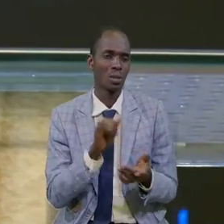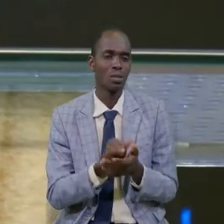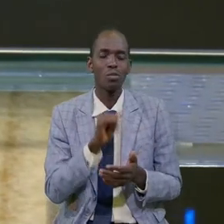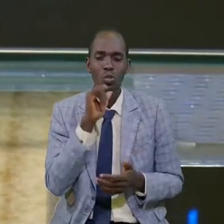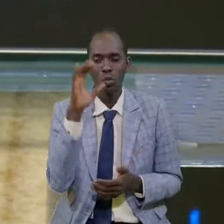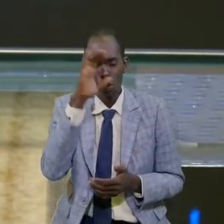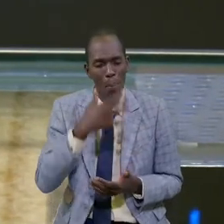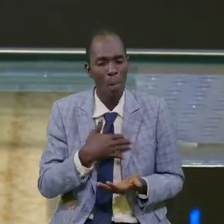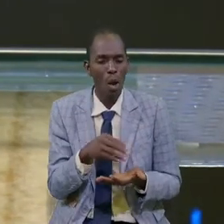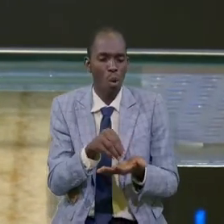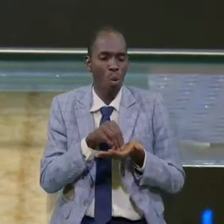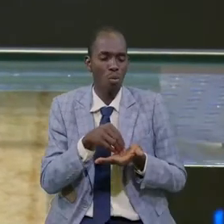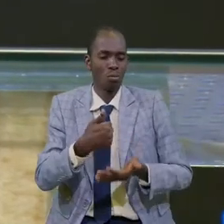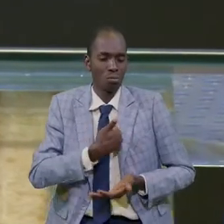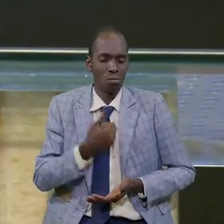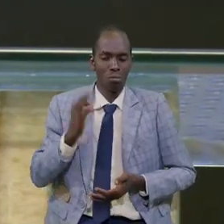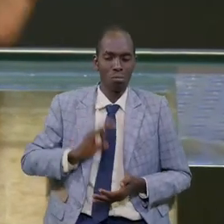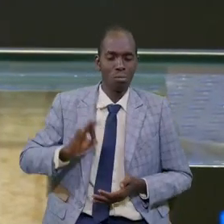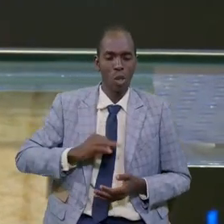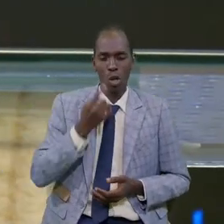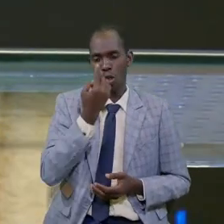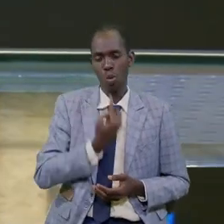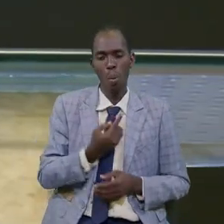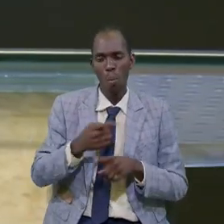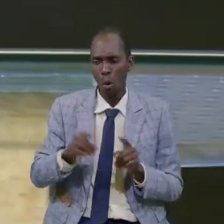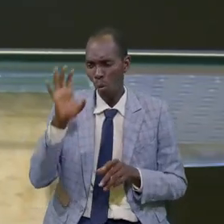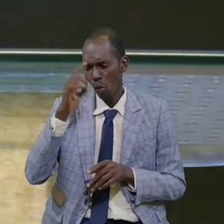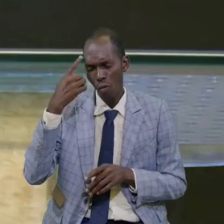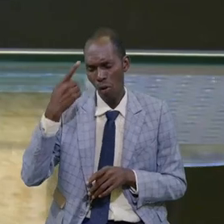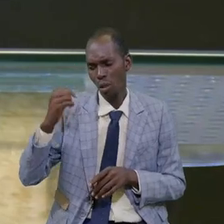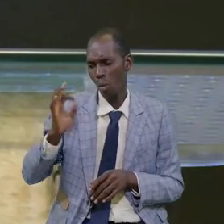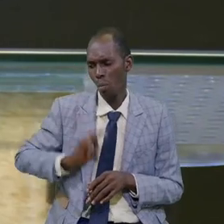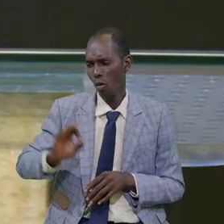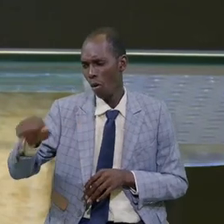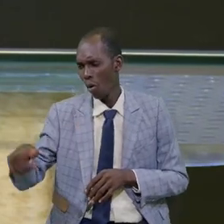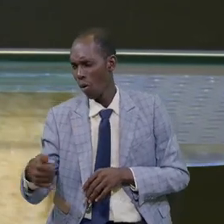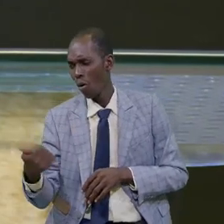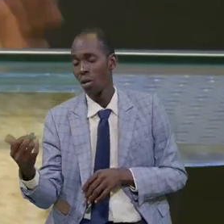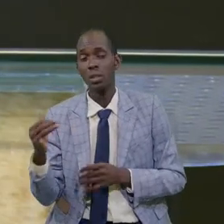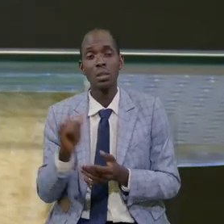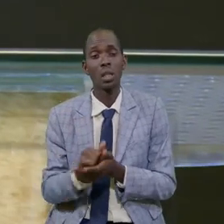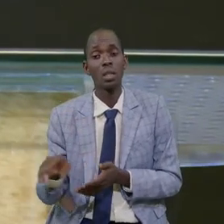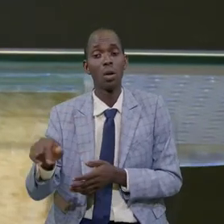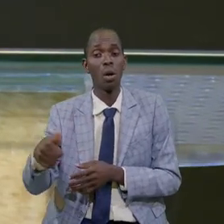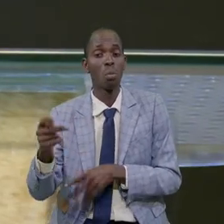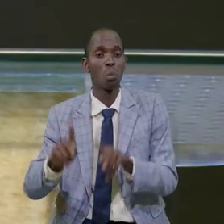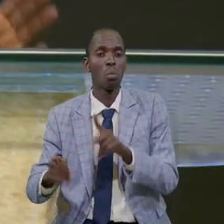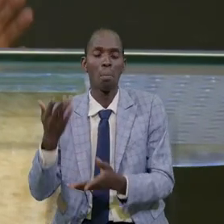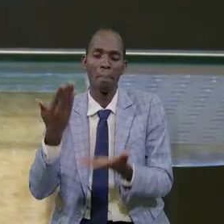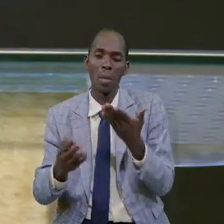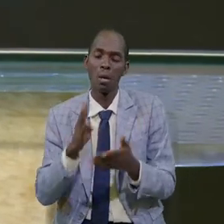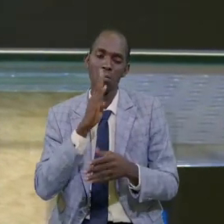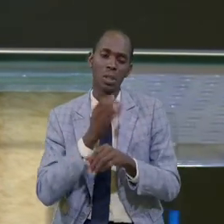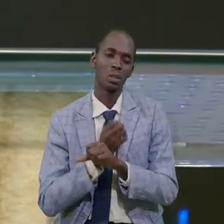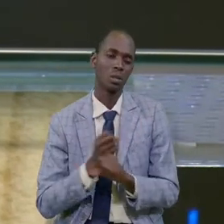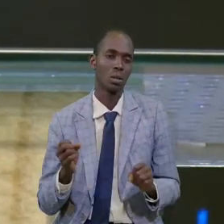ça. Cherchant non mon avantage, mais celui du plus grand nombre,